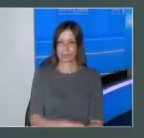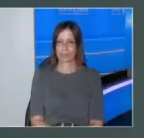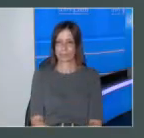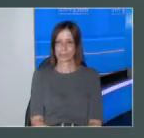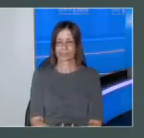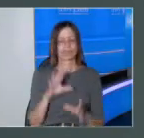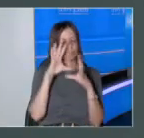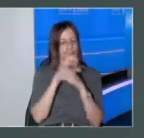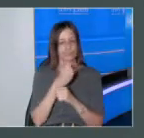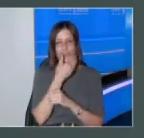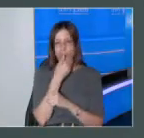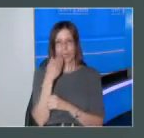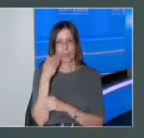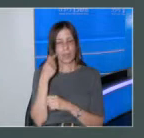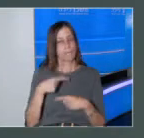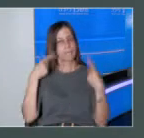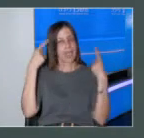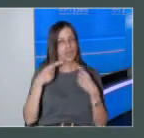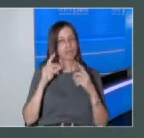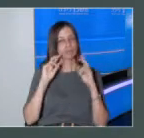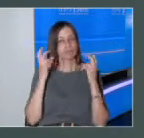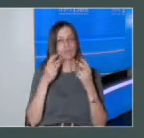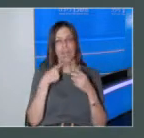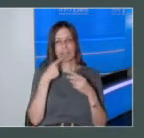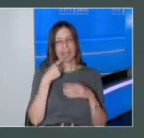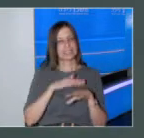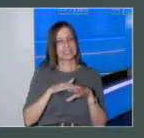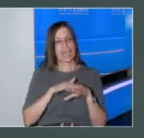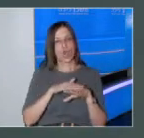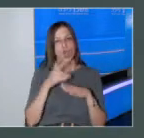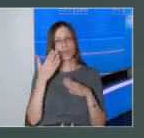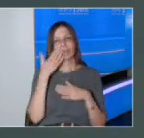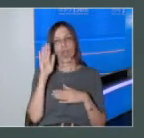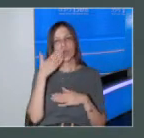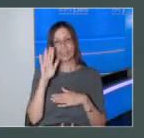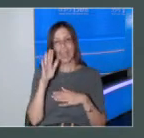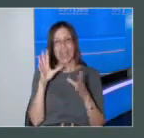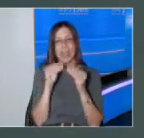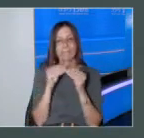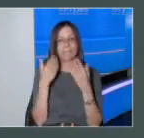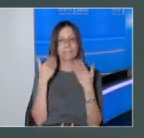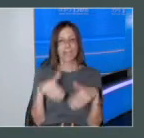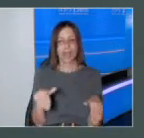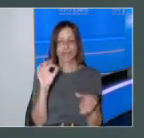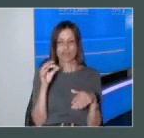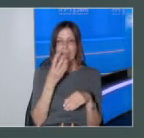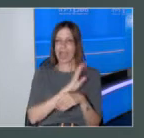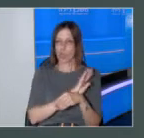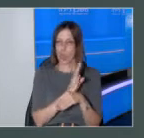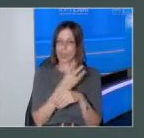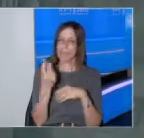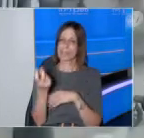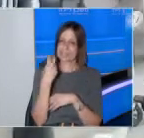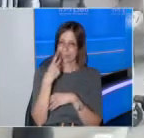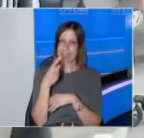בבקשה. ערב יום הכיפורים, היום תתקיים עצרת אמירת סליחות בכותל, וכל זה תחת מגבלות הקורונה. מצטרף אלינו כעת על